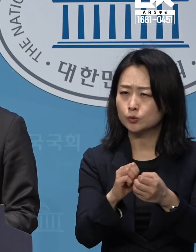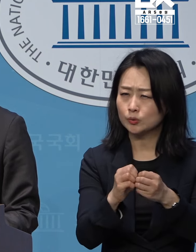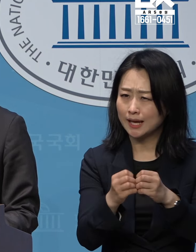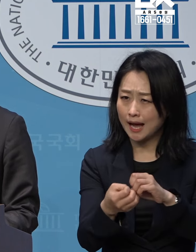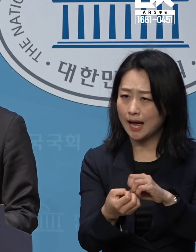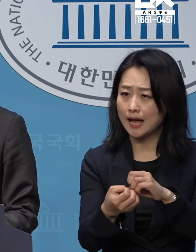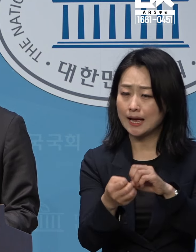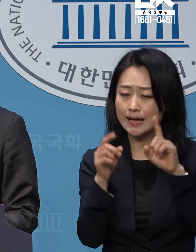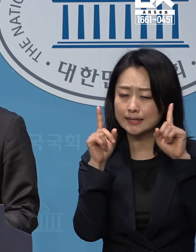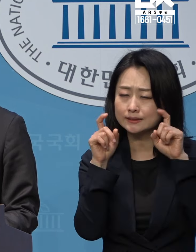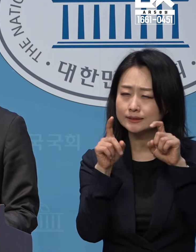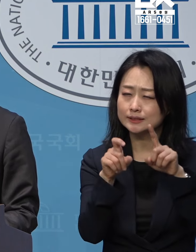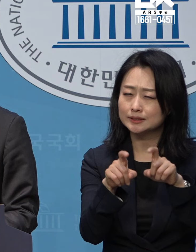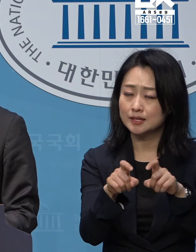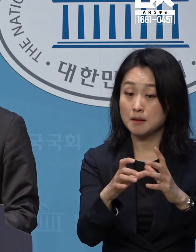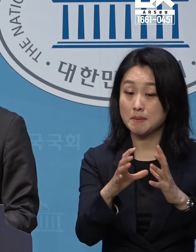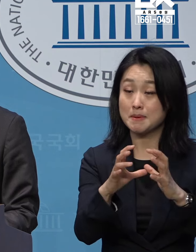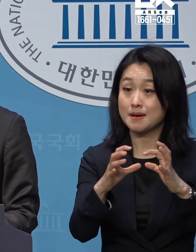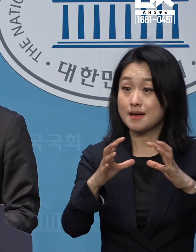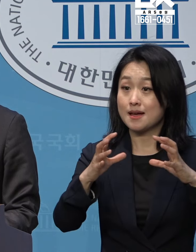의혹만 생겼습니다.